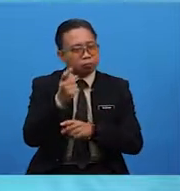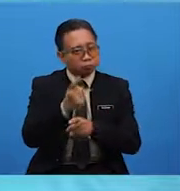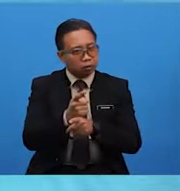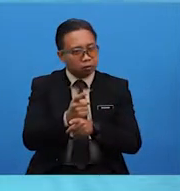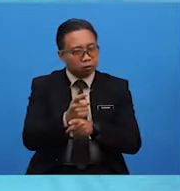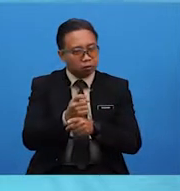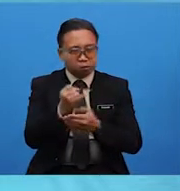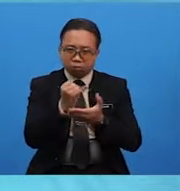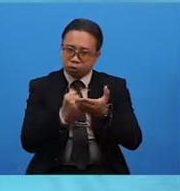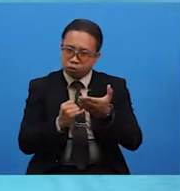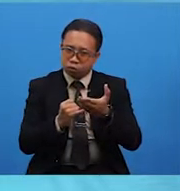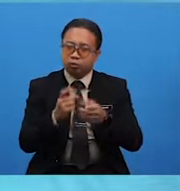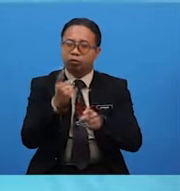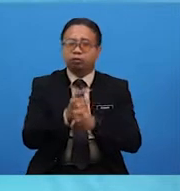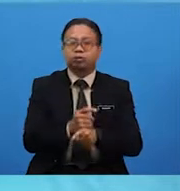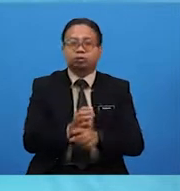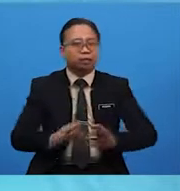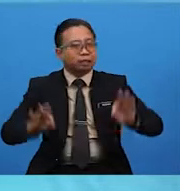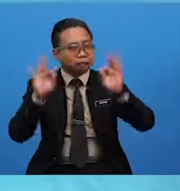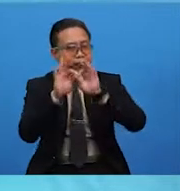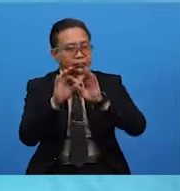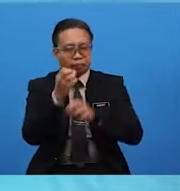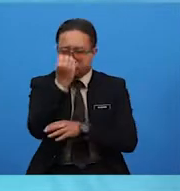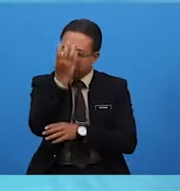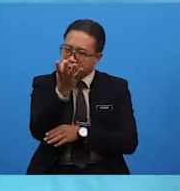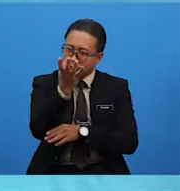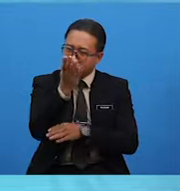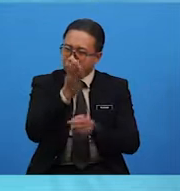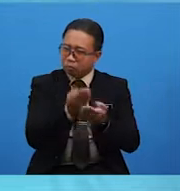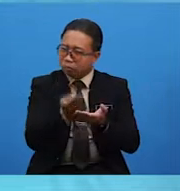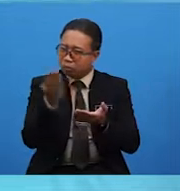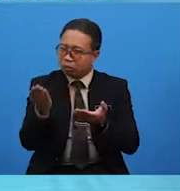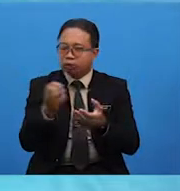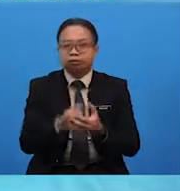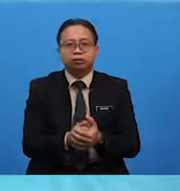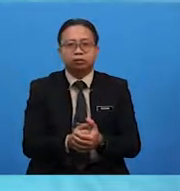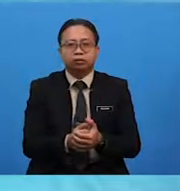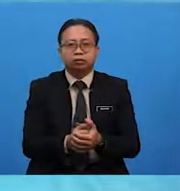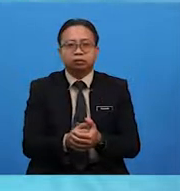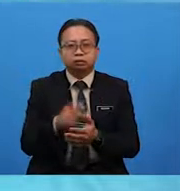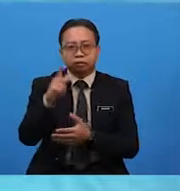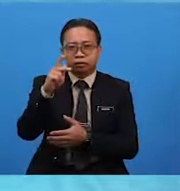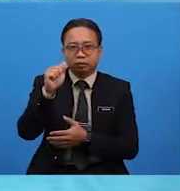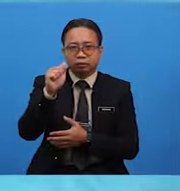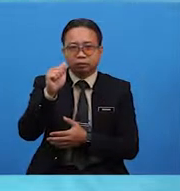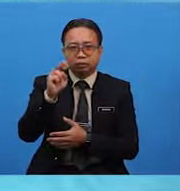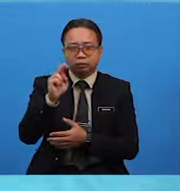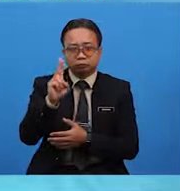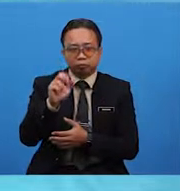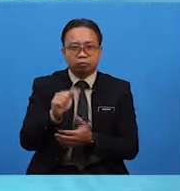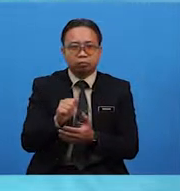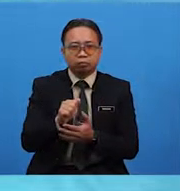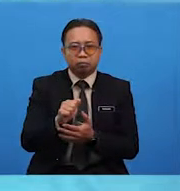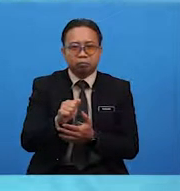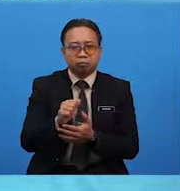videonya yang penting dan Warhol sering menggambarkan deretan produk komersial misalnya macam cambel Sung dan juga